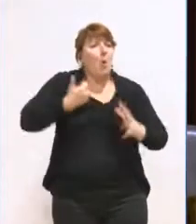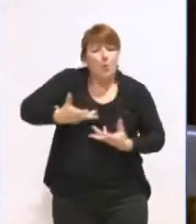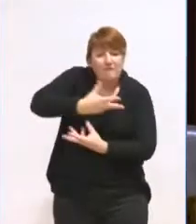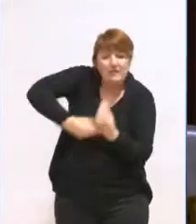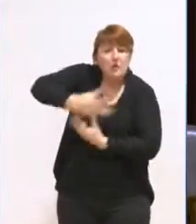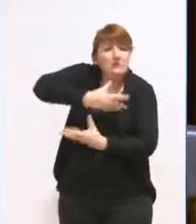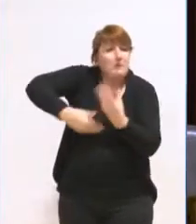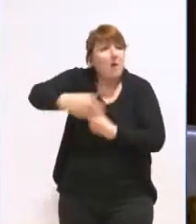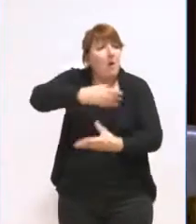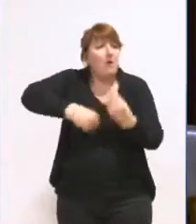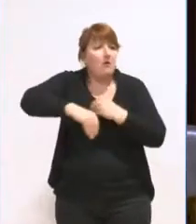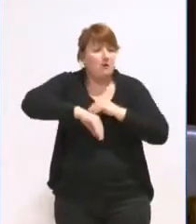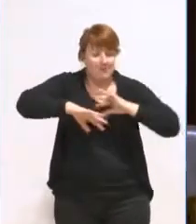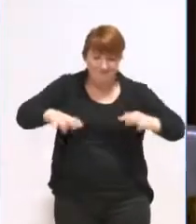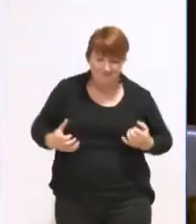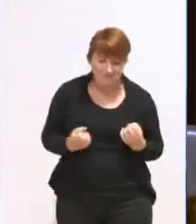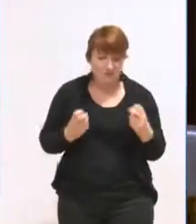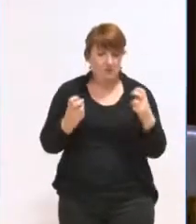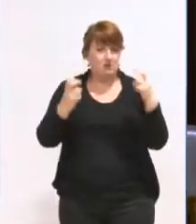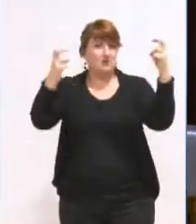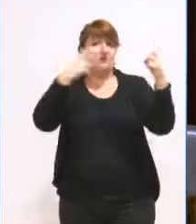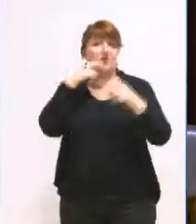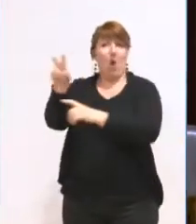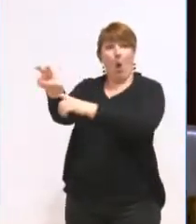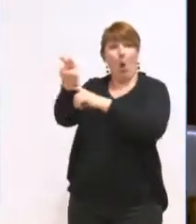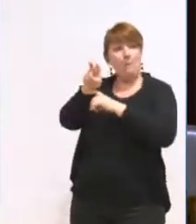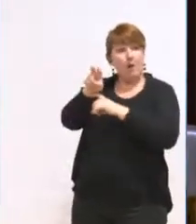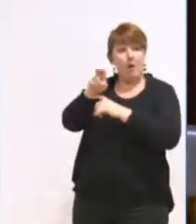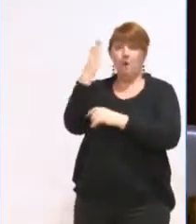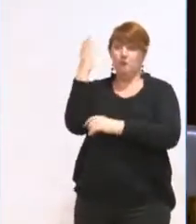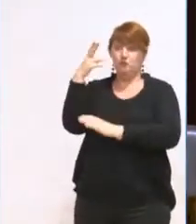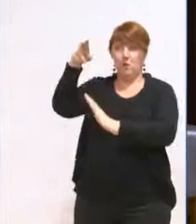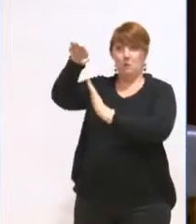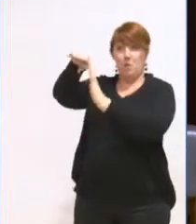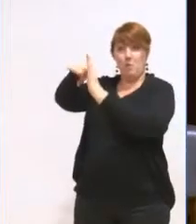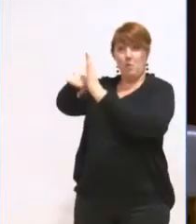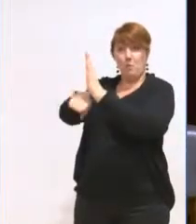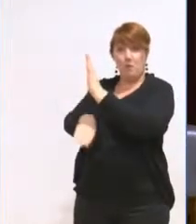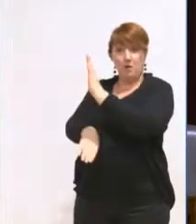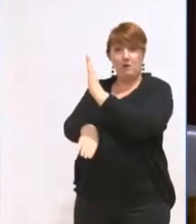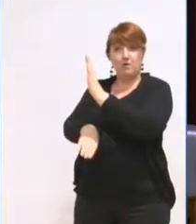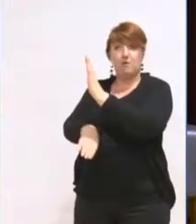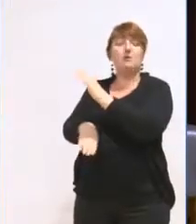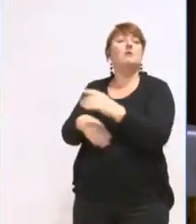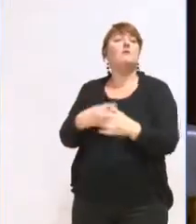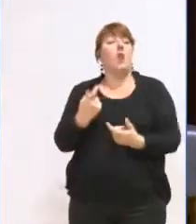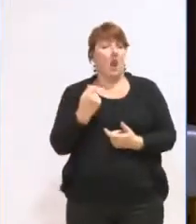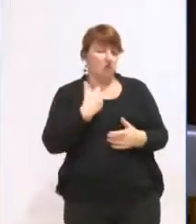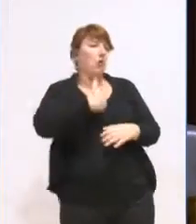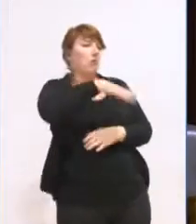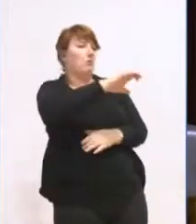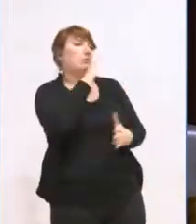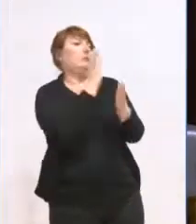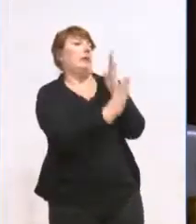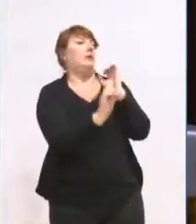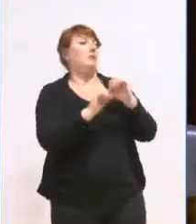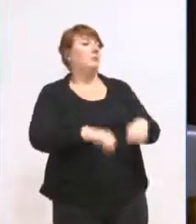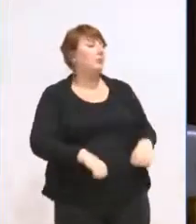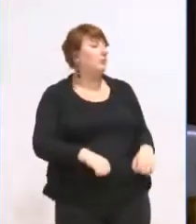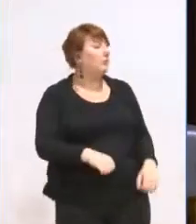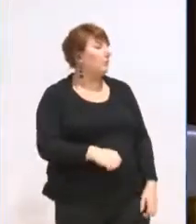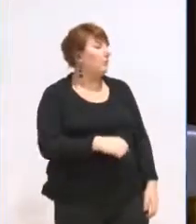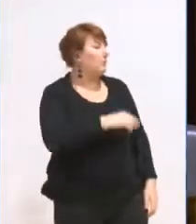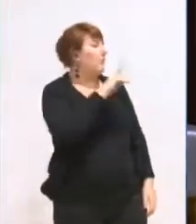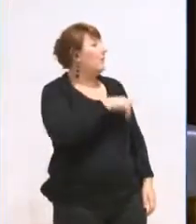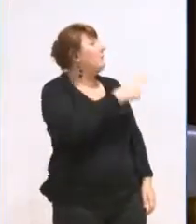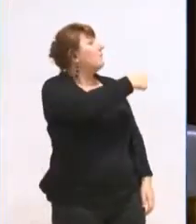donc de diminuer d'autant vos besoins en emprunt pour financer vos besoins d'investissement. Finalement, vous avez fait du Macron avant l'heure, si on vous